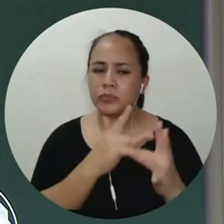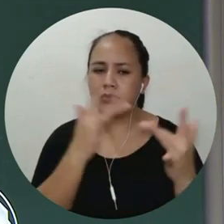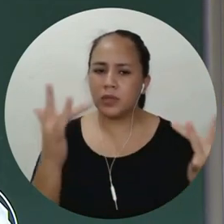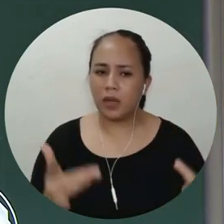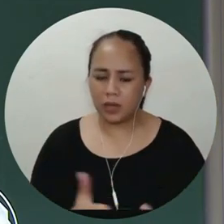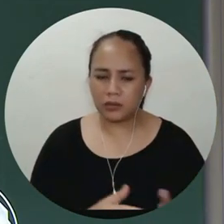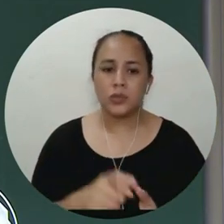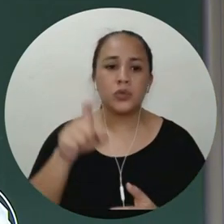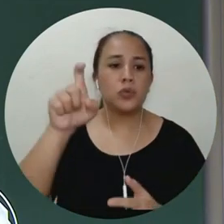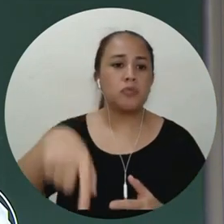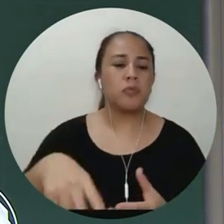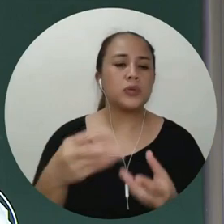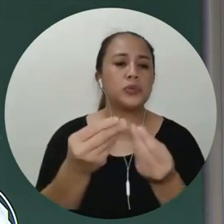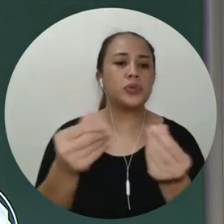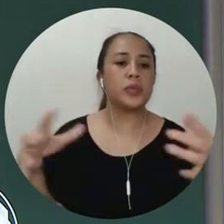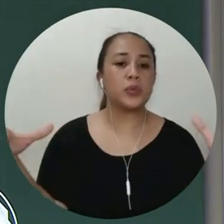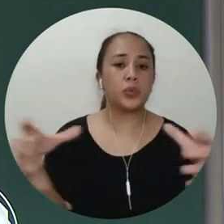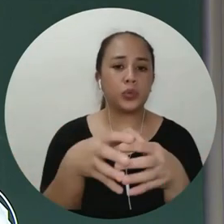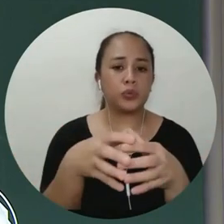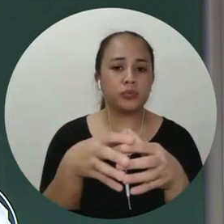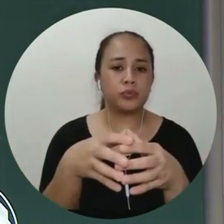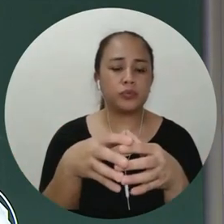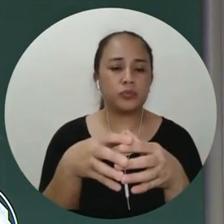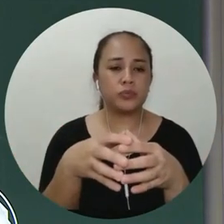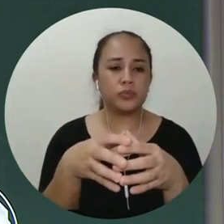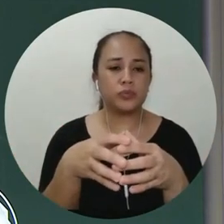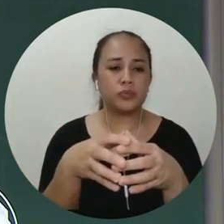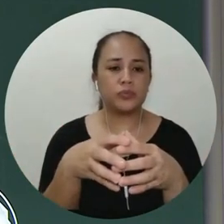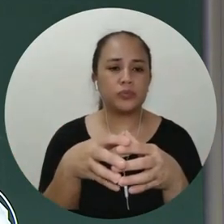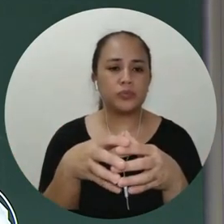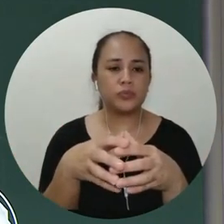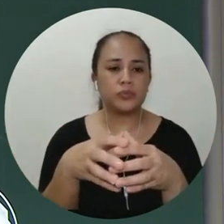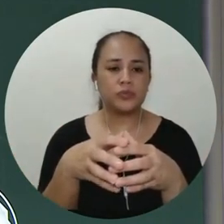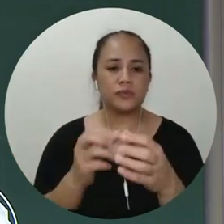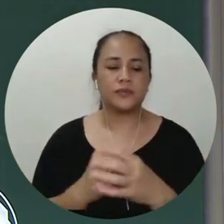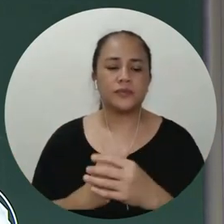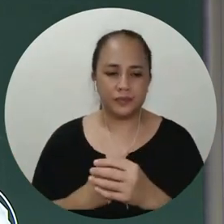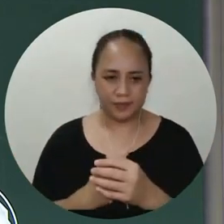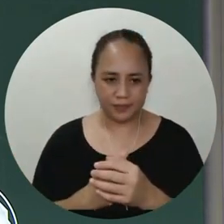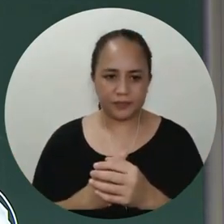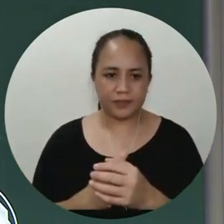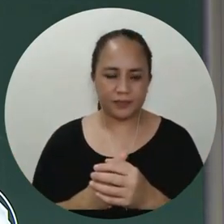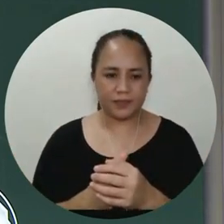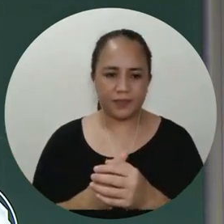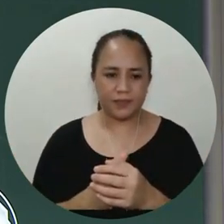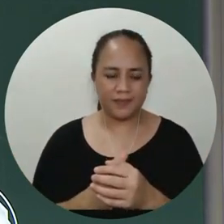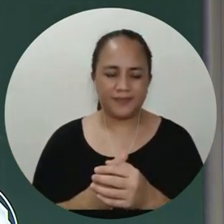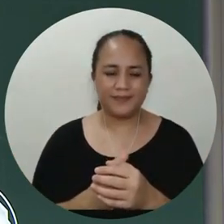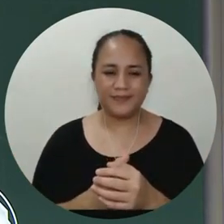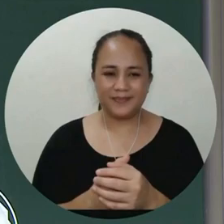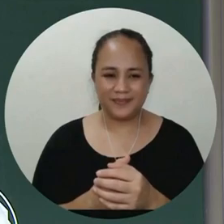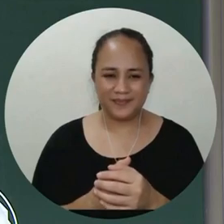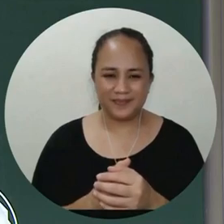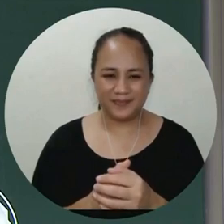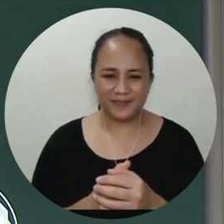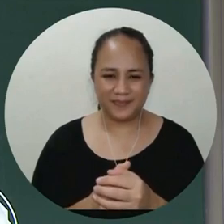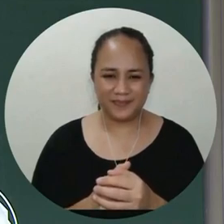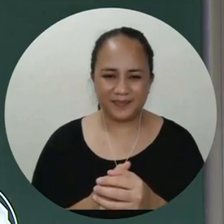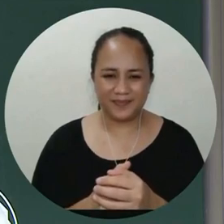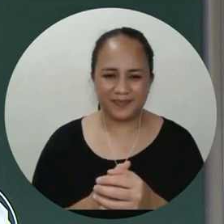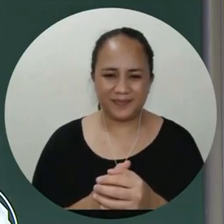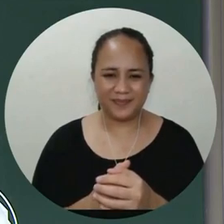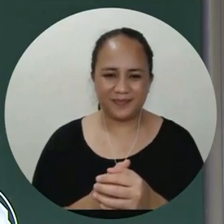you must do a healing movement. 그래서 여러분들이 서로 조를 짜 가지고 어떤 사람은 전도 나고 어떤 사람은 또 상담